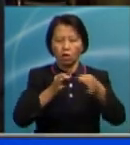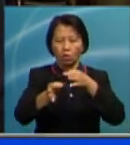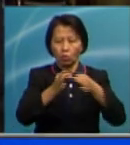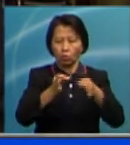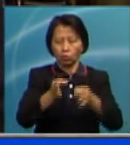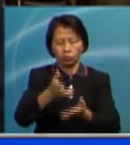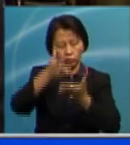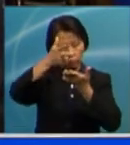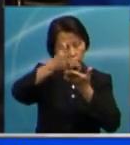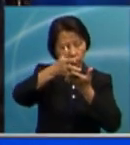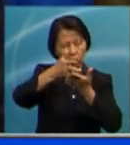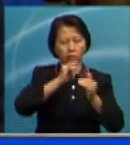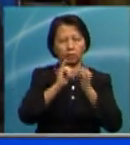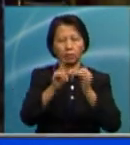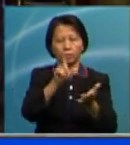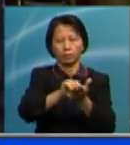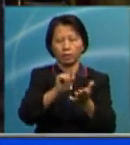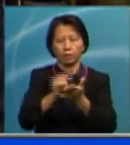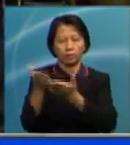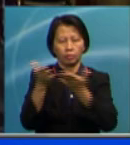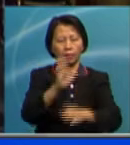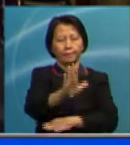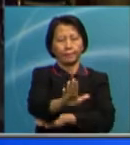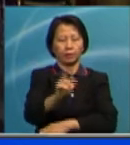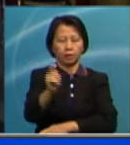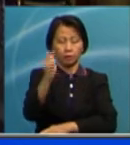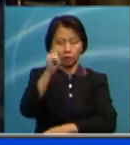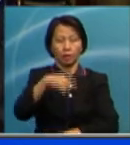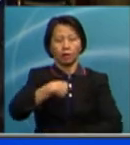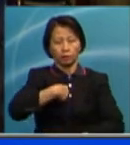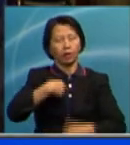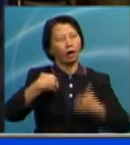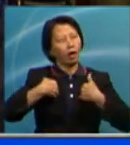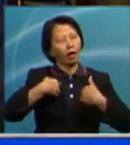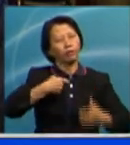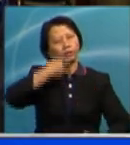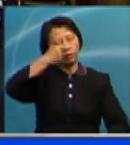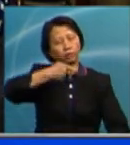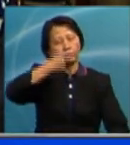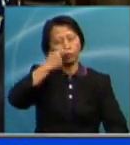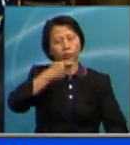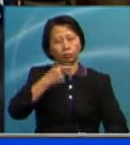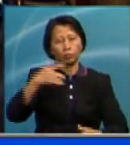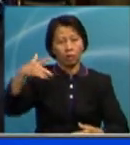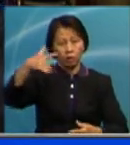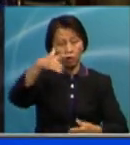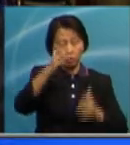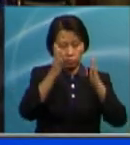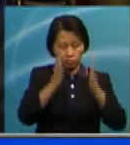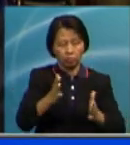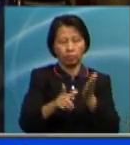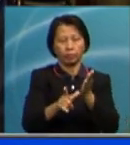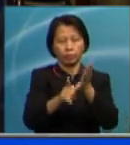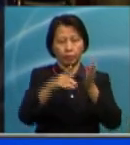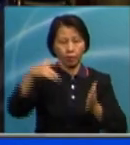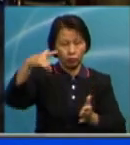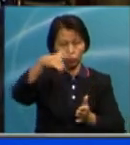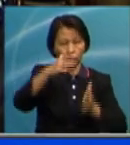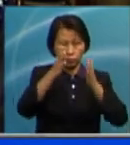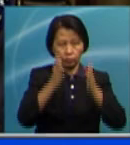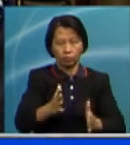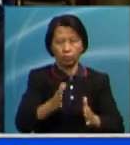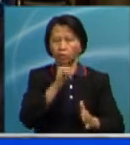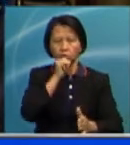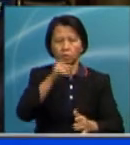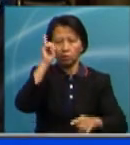siaran langsung sidang media yang dibawakan pada petang tadi di mana Saya ada menyebut a juruterbang dan juga pembantu juruterbang